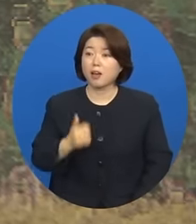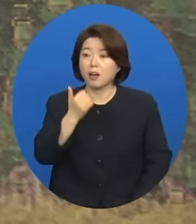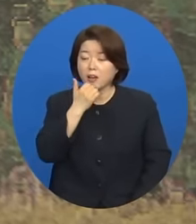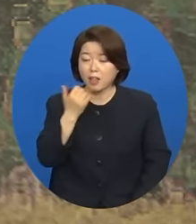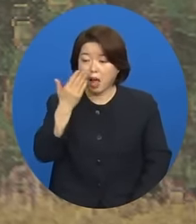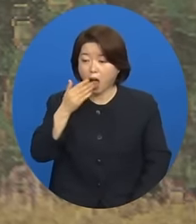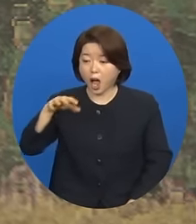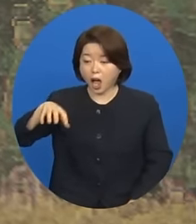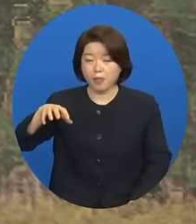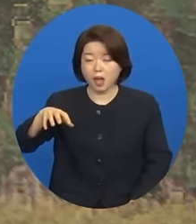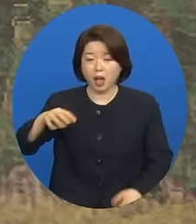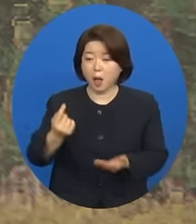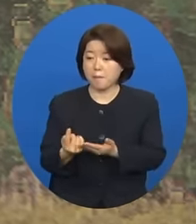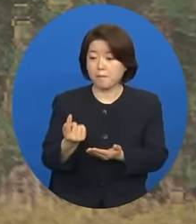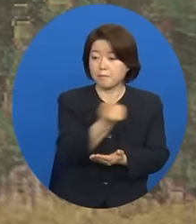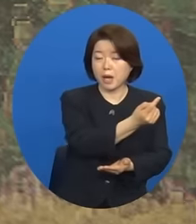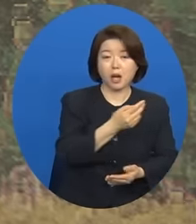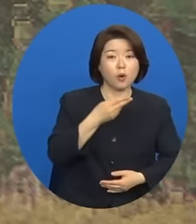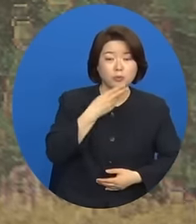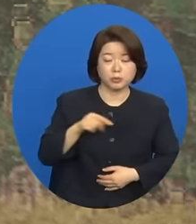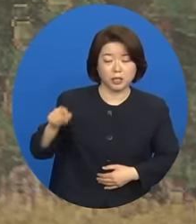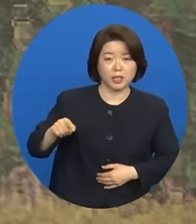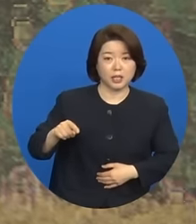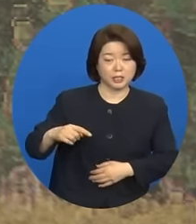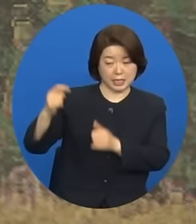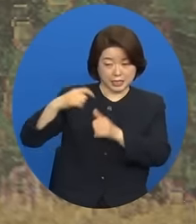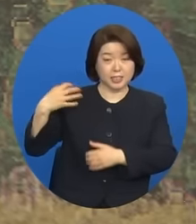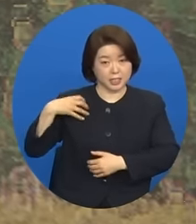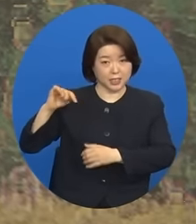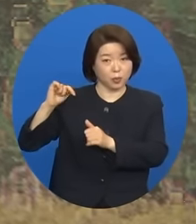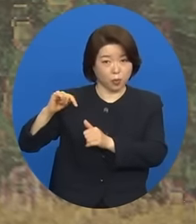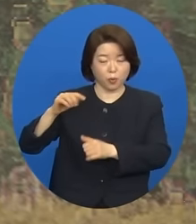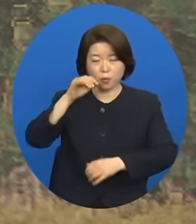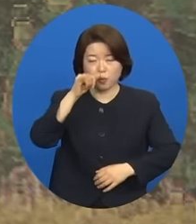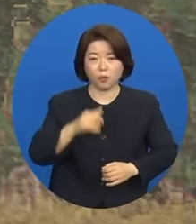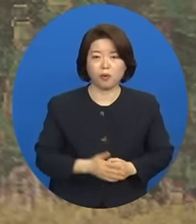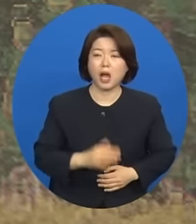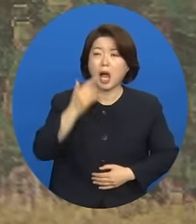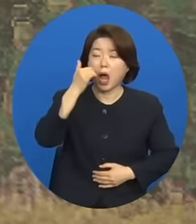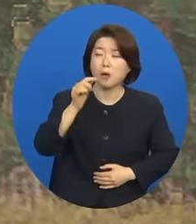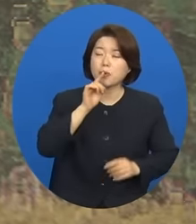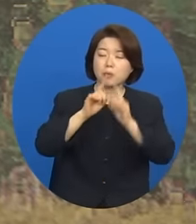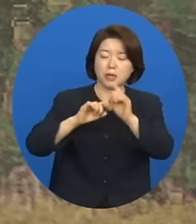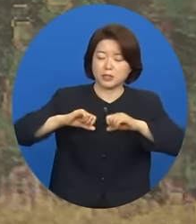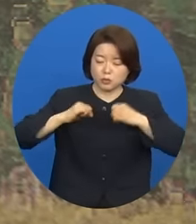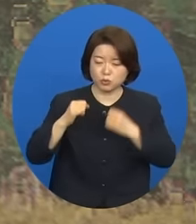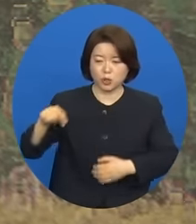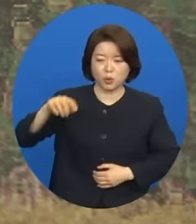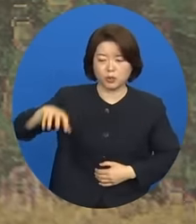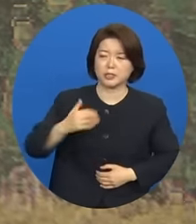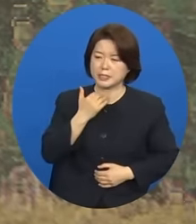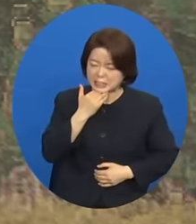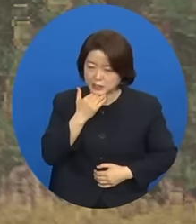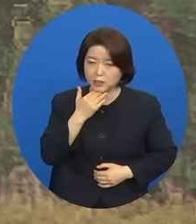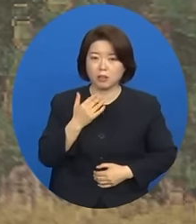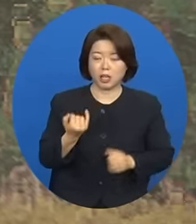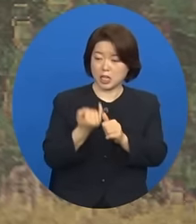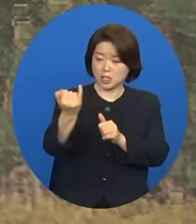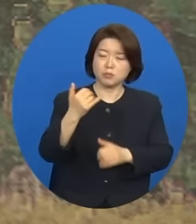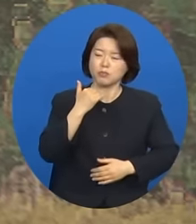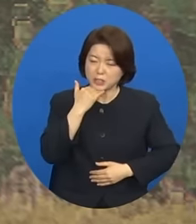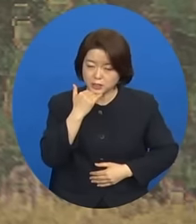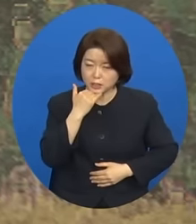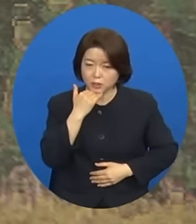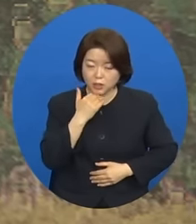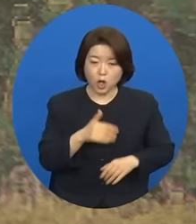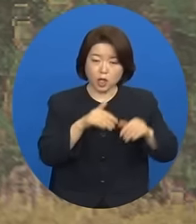적이 없어요. 그게 그것이 사명이기도 했고 아버지의 말씀을 순종하여서 그는 거기서 기다렸습니다. 신부를. 그래서 종이